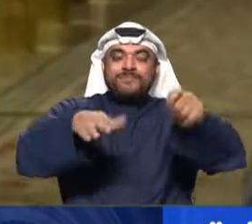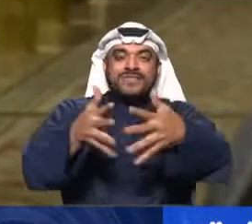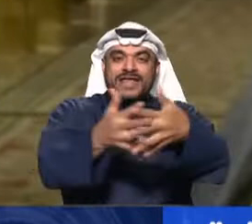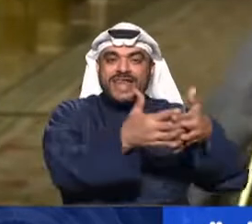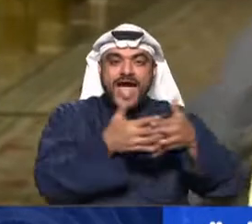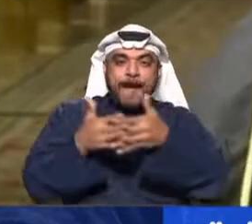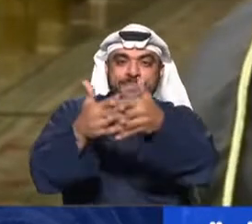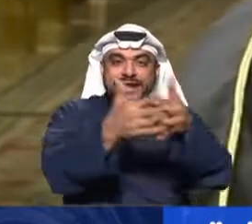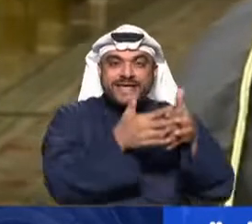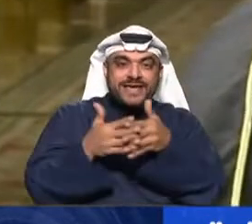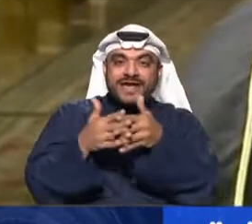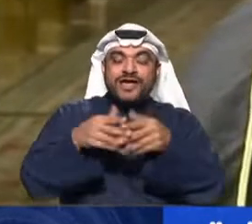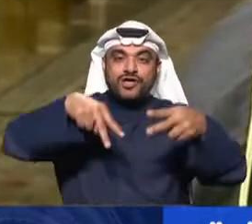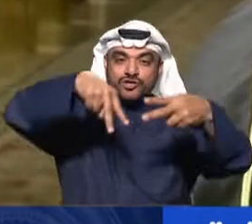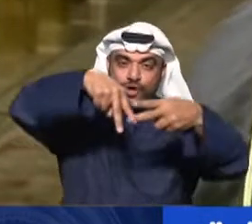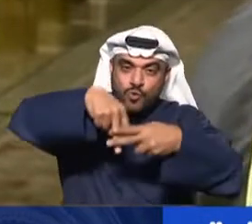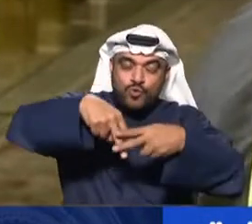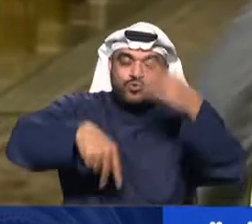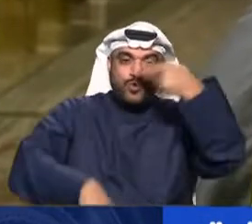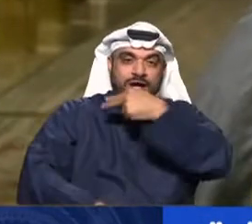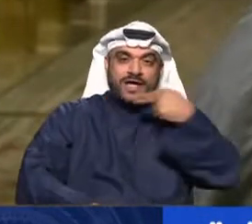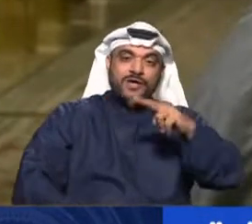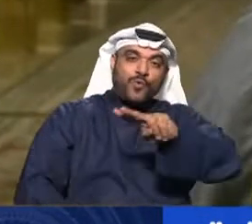ومنهم يهود وغير يهود